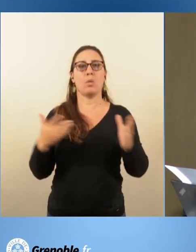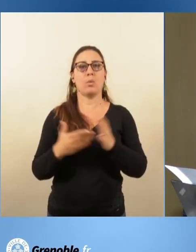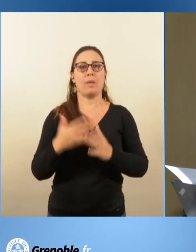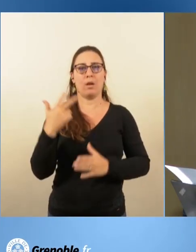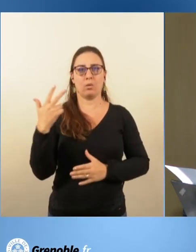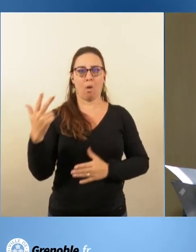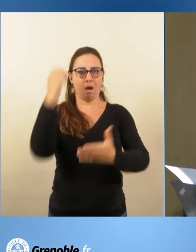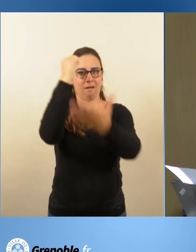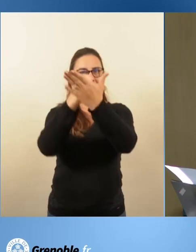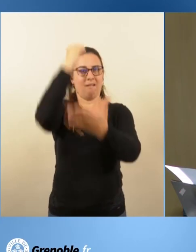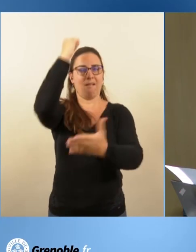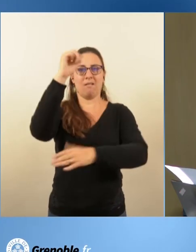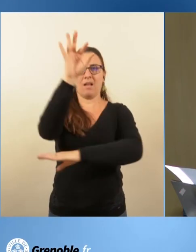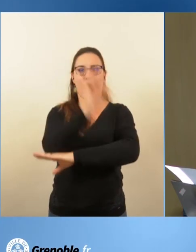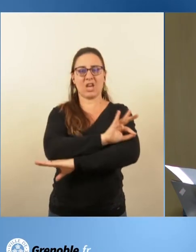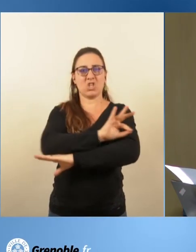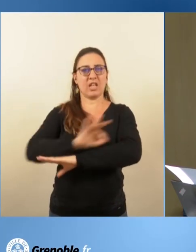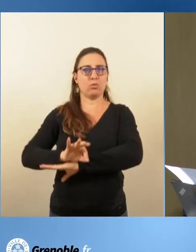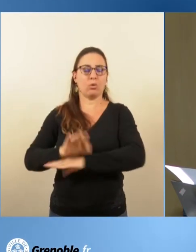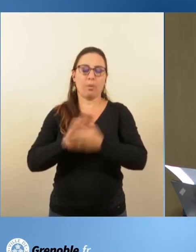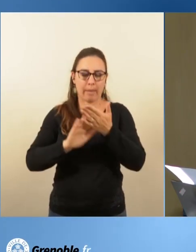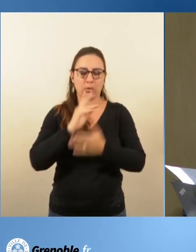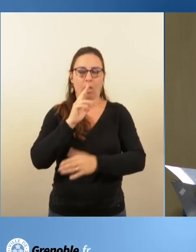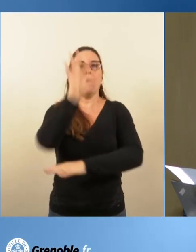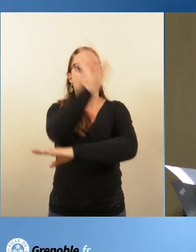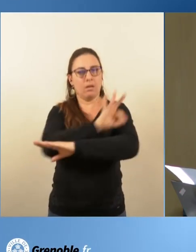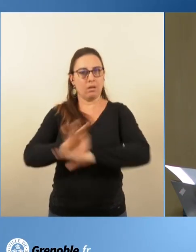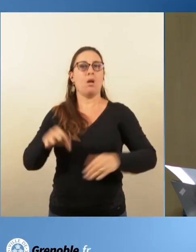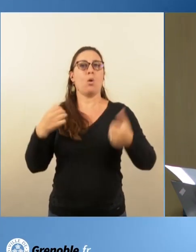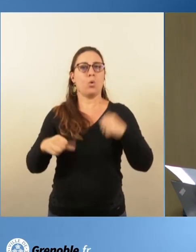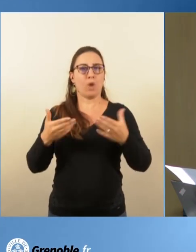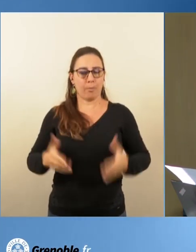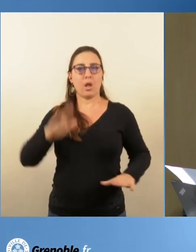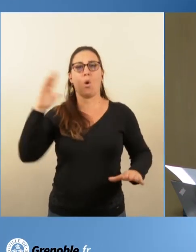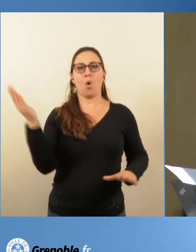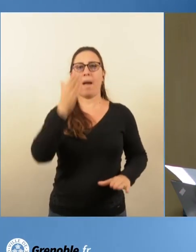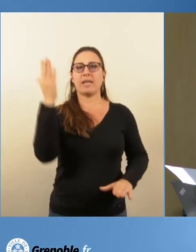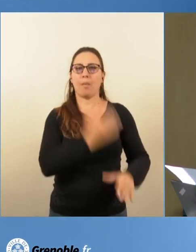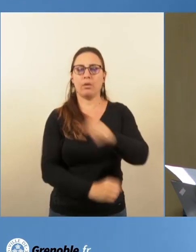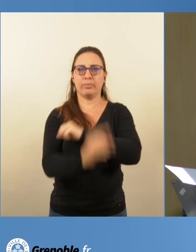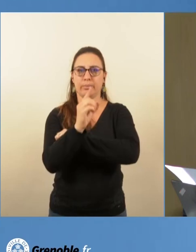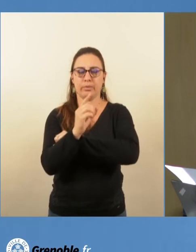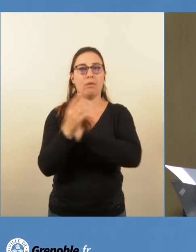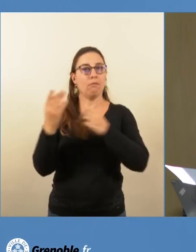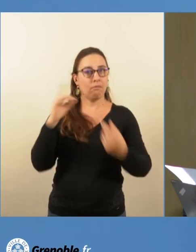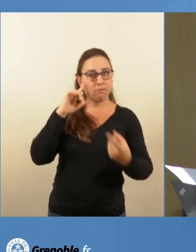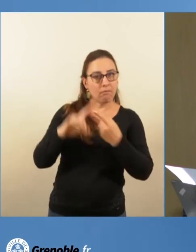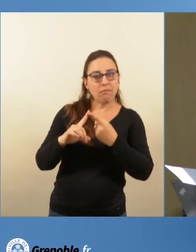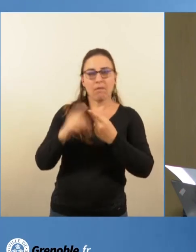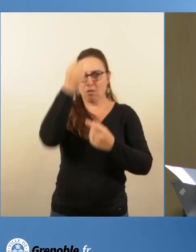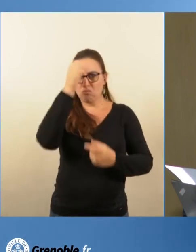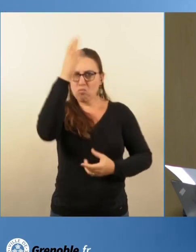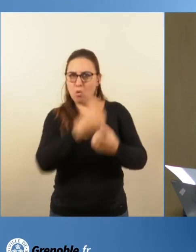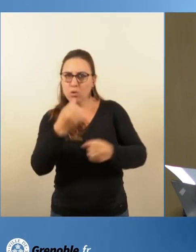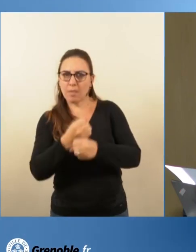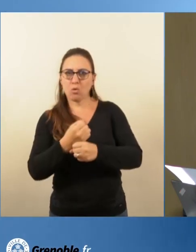labilisé architecte architecture pardon contemporaine remarquable pour la qualité de conception et